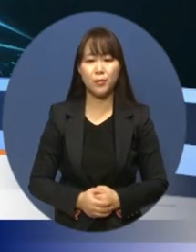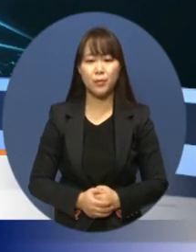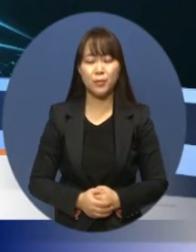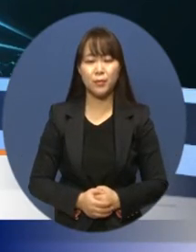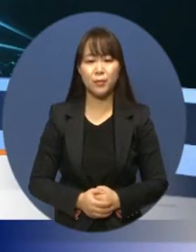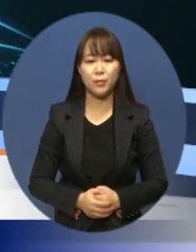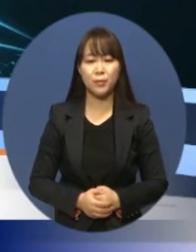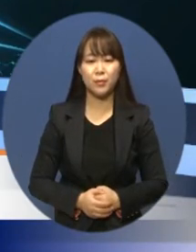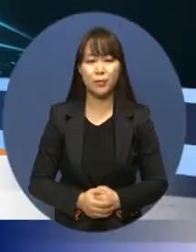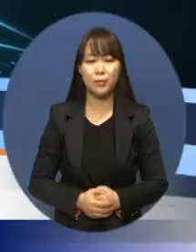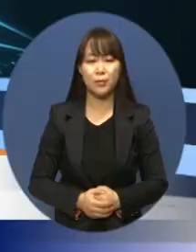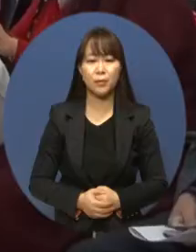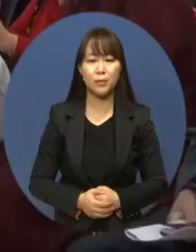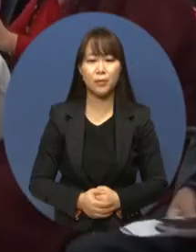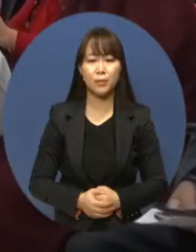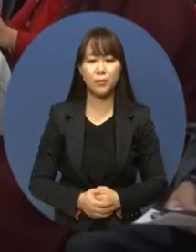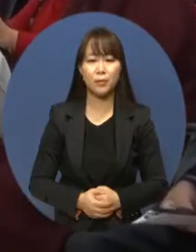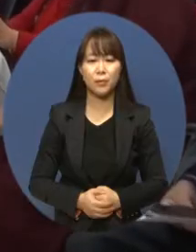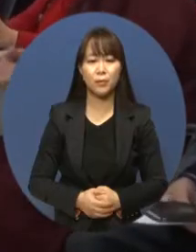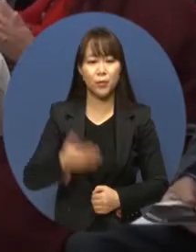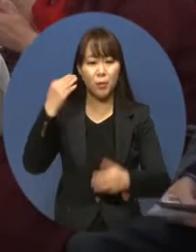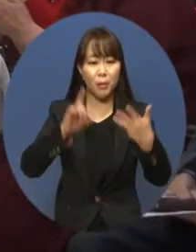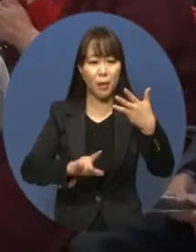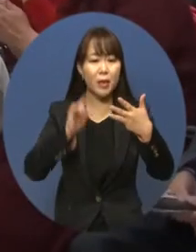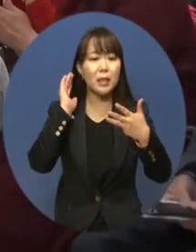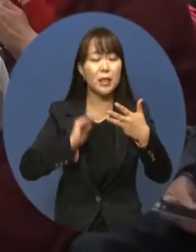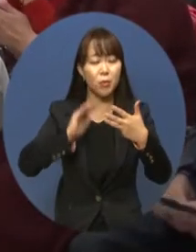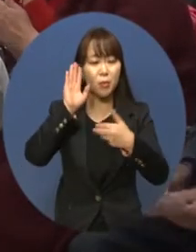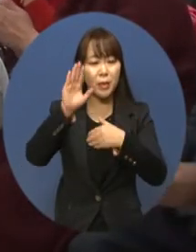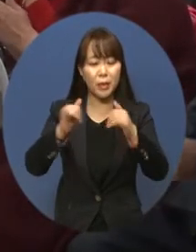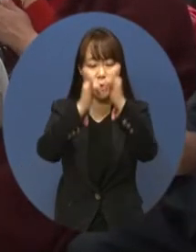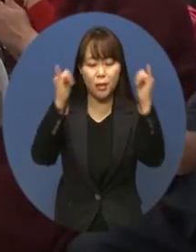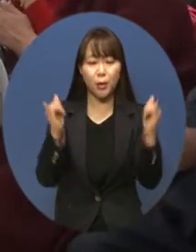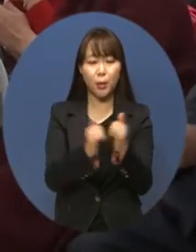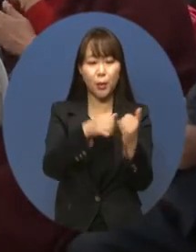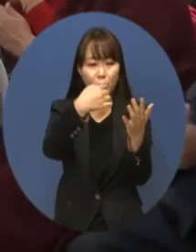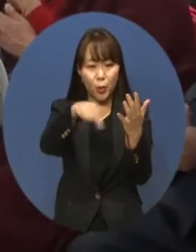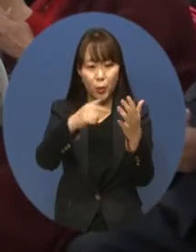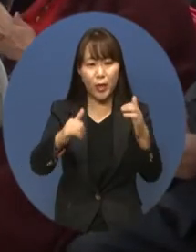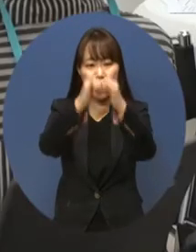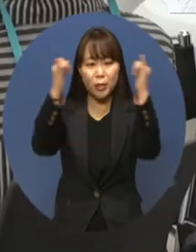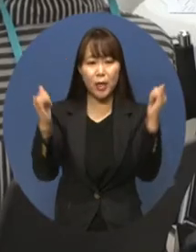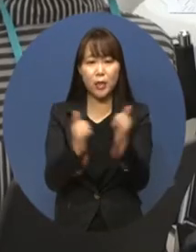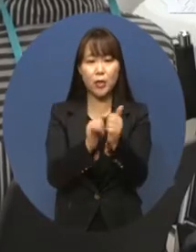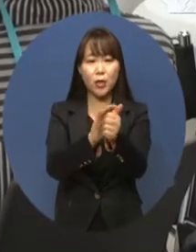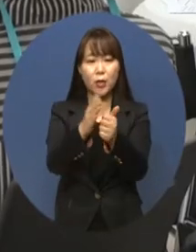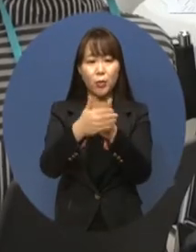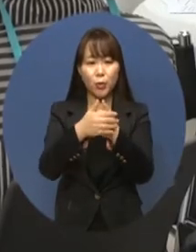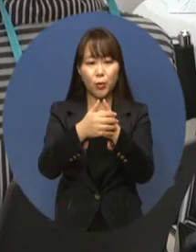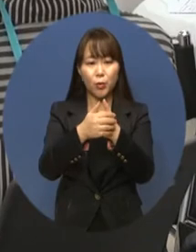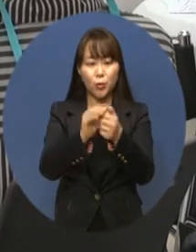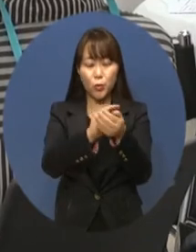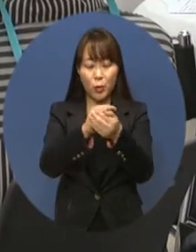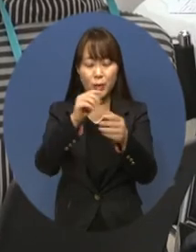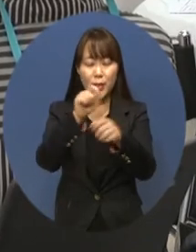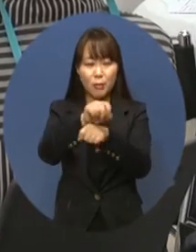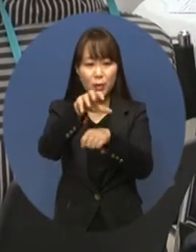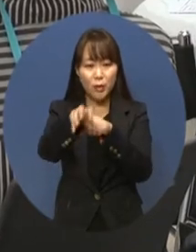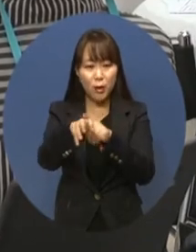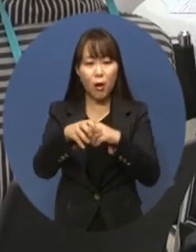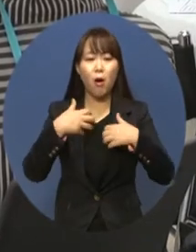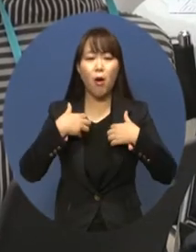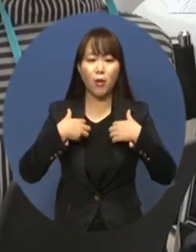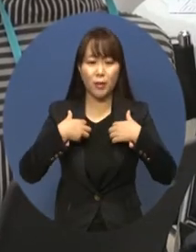기자가 전합니다. 지난 8일 의정부 미래사회교육 사회적협동조합 사무실에서는 어르신